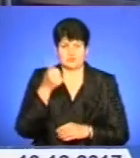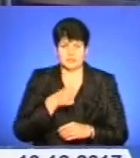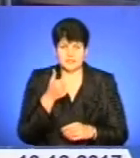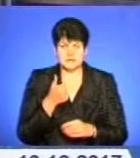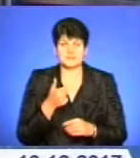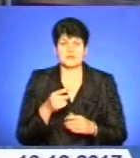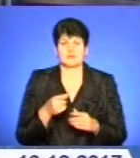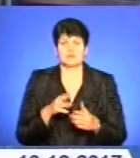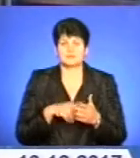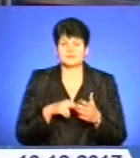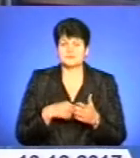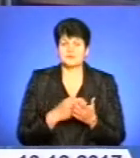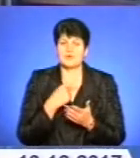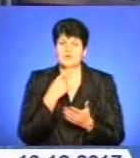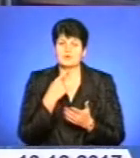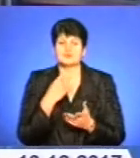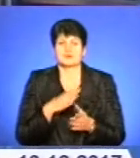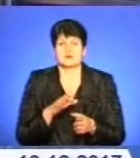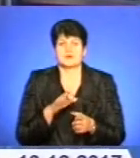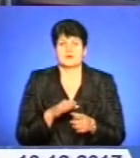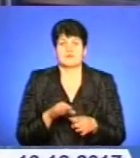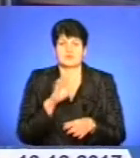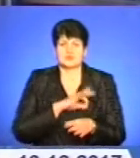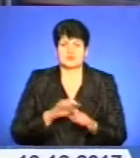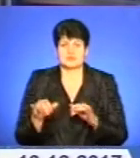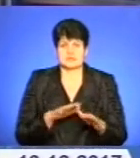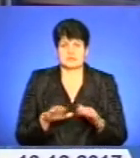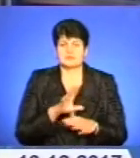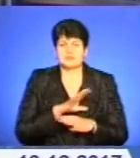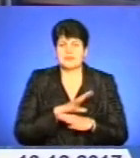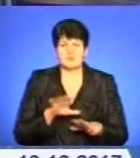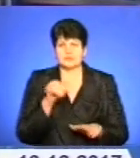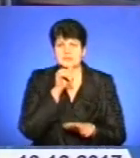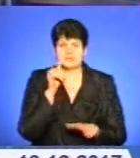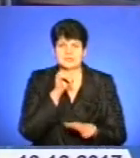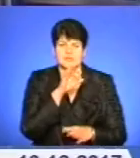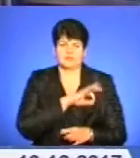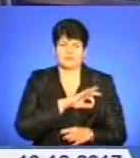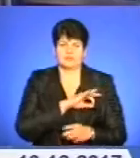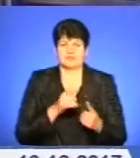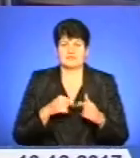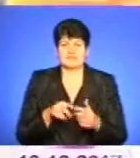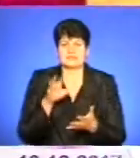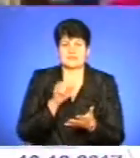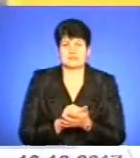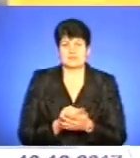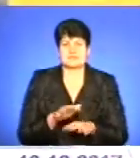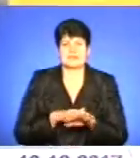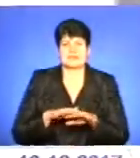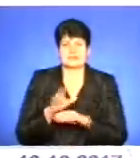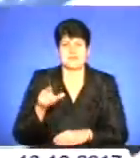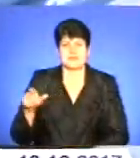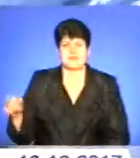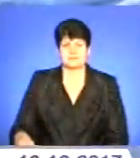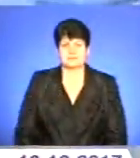в області зазначають, що вживають заходів щодо детінізації доходів і відносин у сфері зайнятості населення.